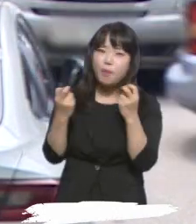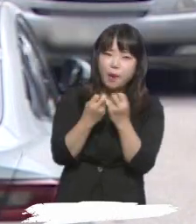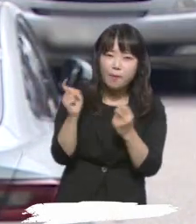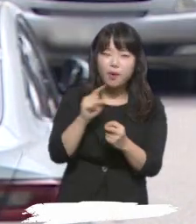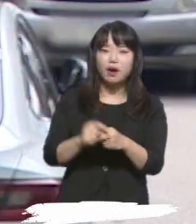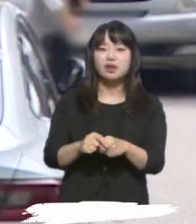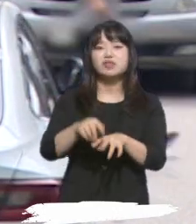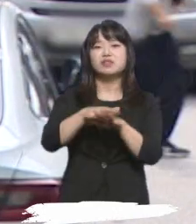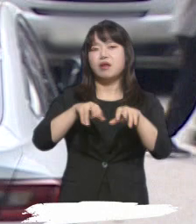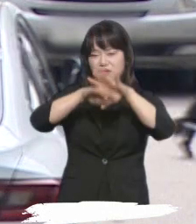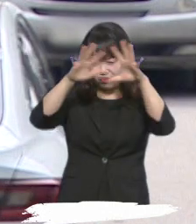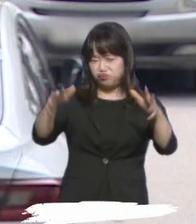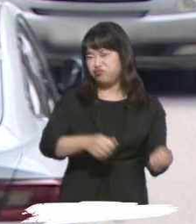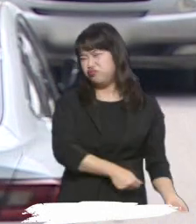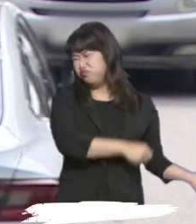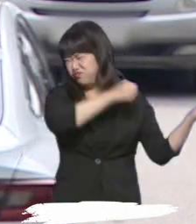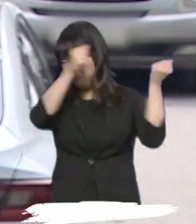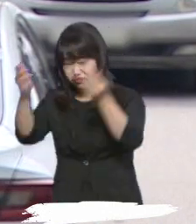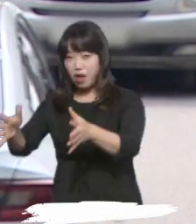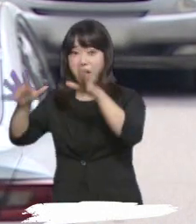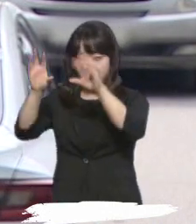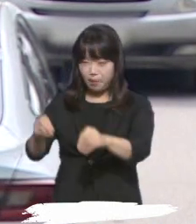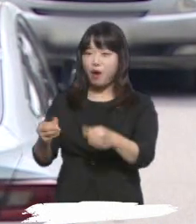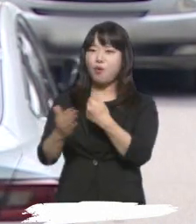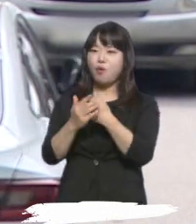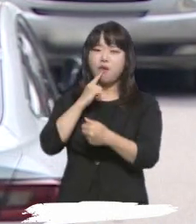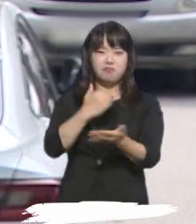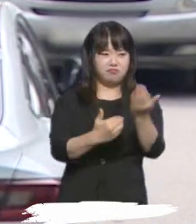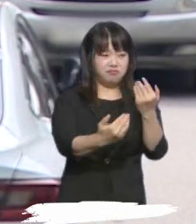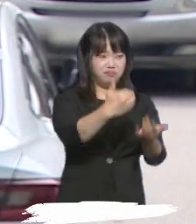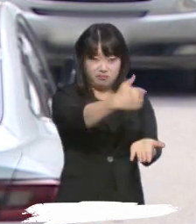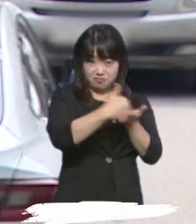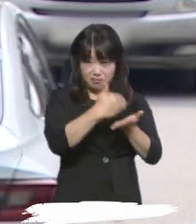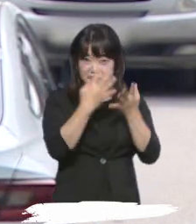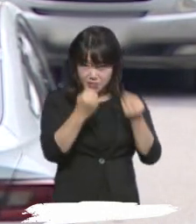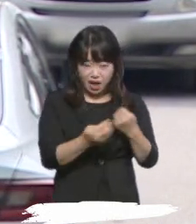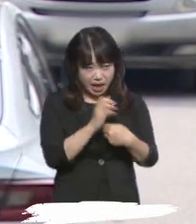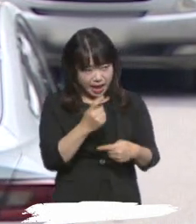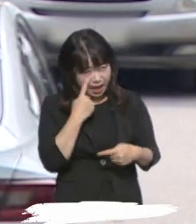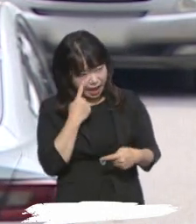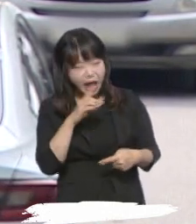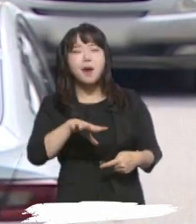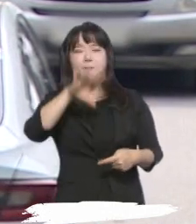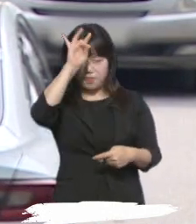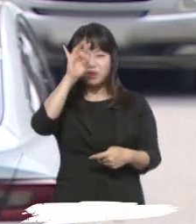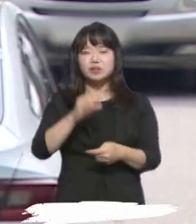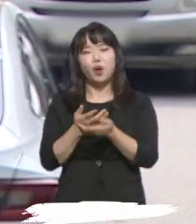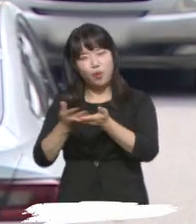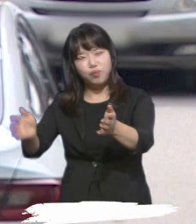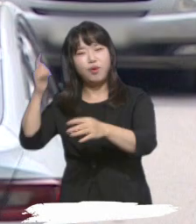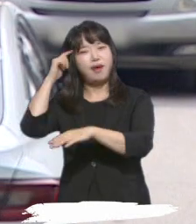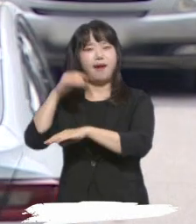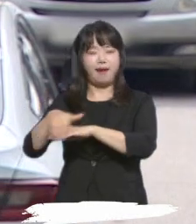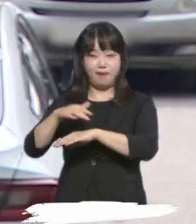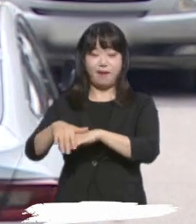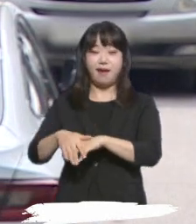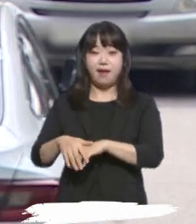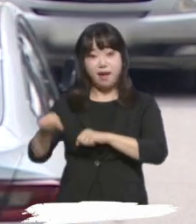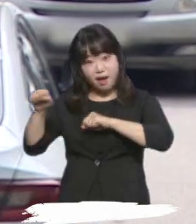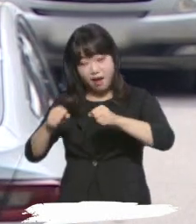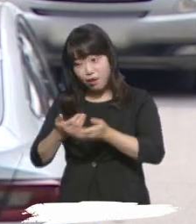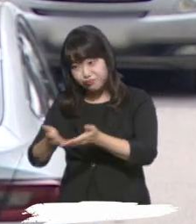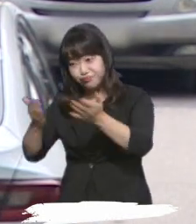질식 소화포라고 하는 전문가 의견들이 많아서 우선적으로 질식 소화포를 보급을 하게 됐고요. 그걸